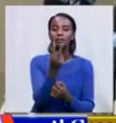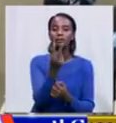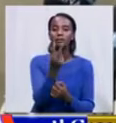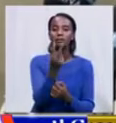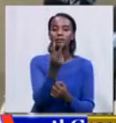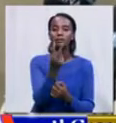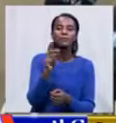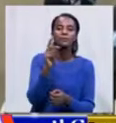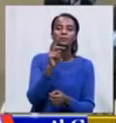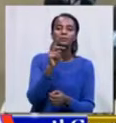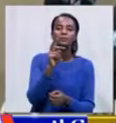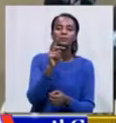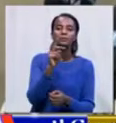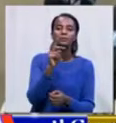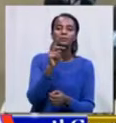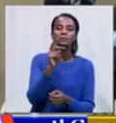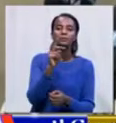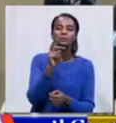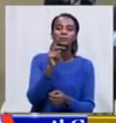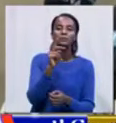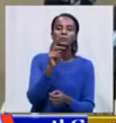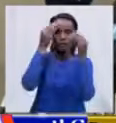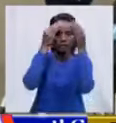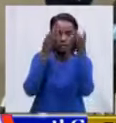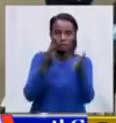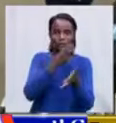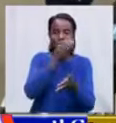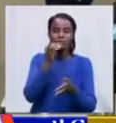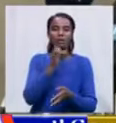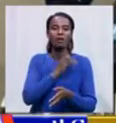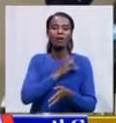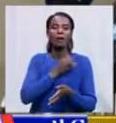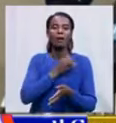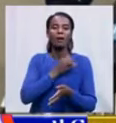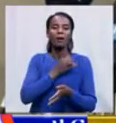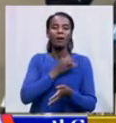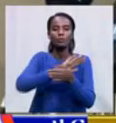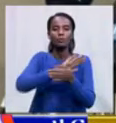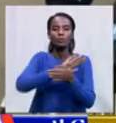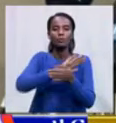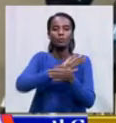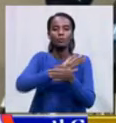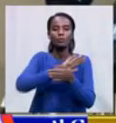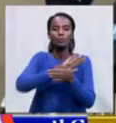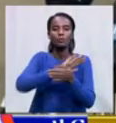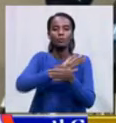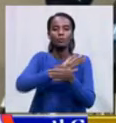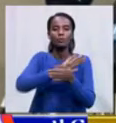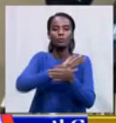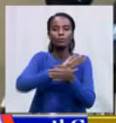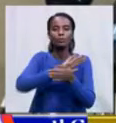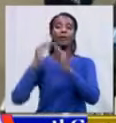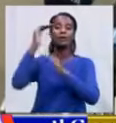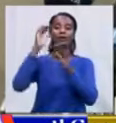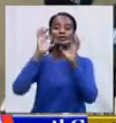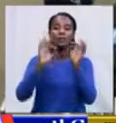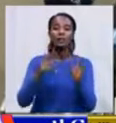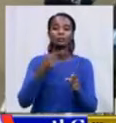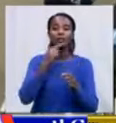ጌታ አላህ ጌትነቱን ያሳወቀበት አመጠኛውን ሁላ ያንበረከከበት ተኔ በላይ የለም ያለውን